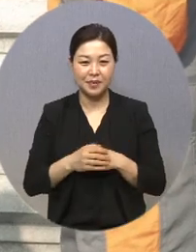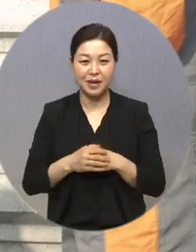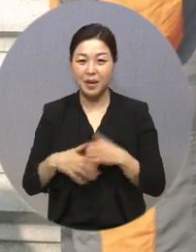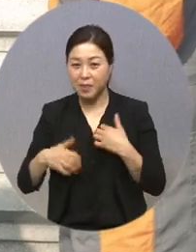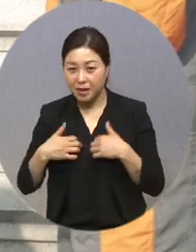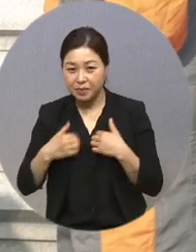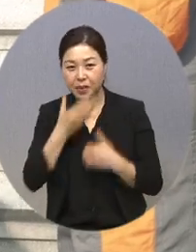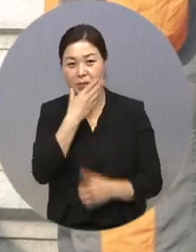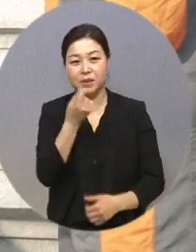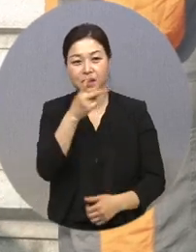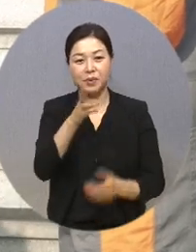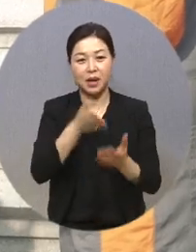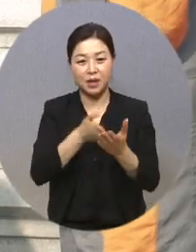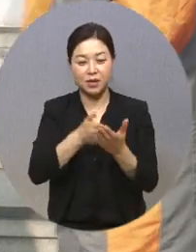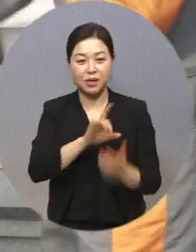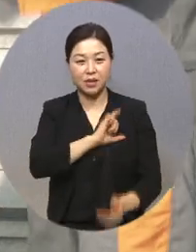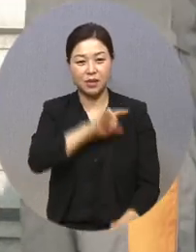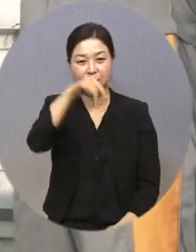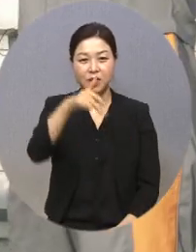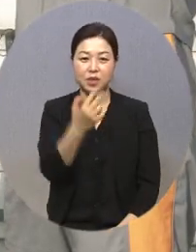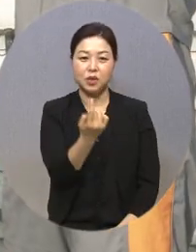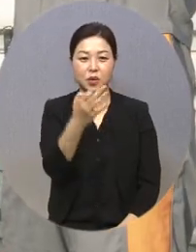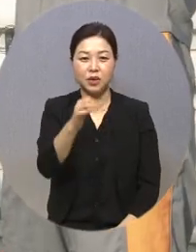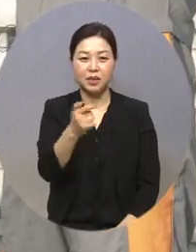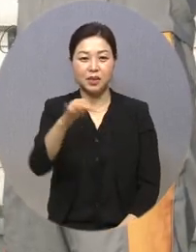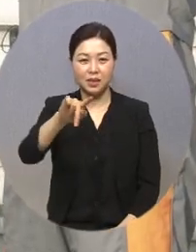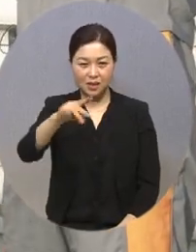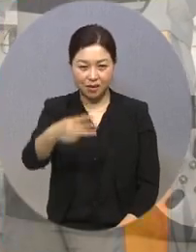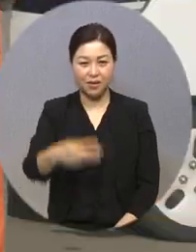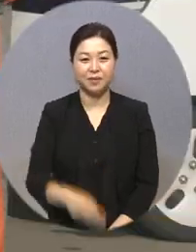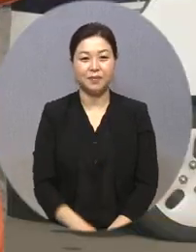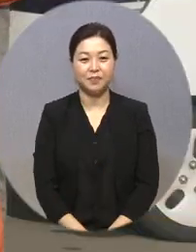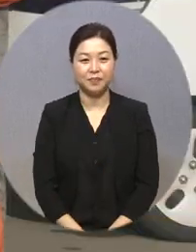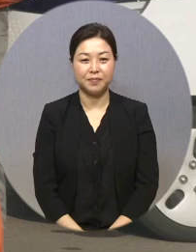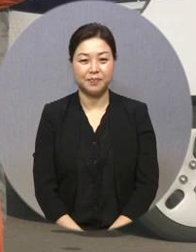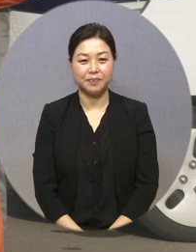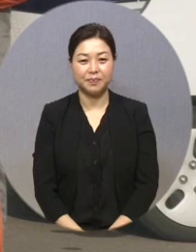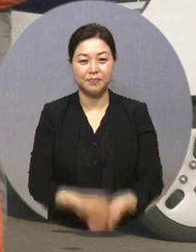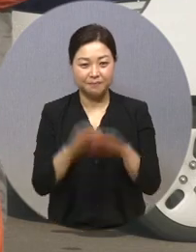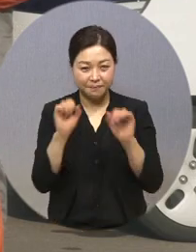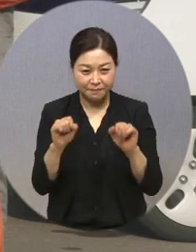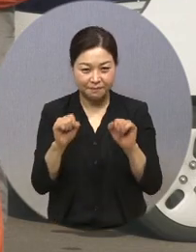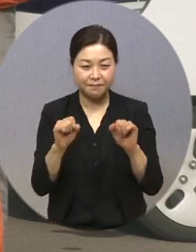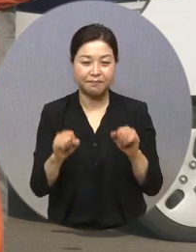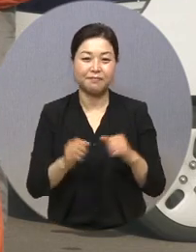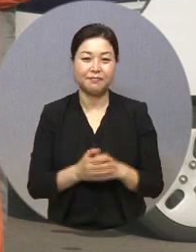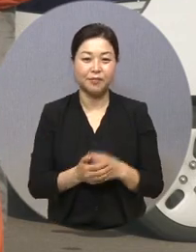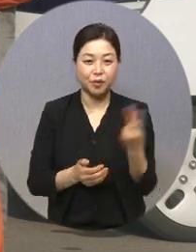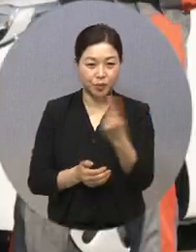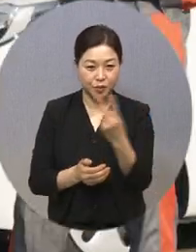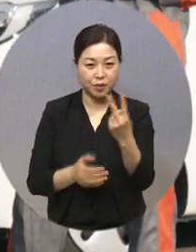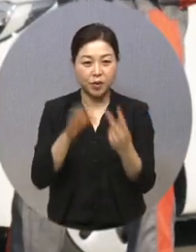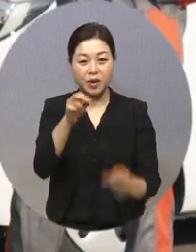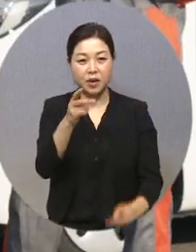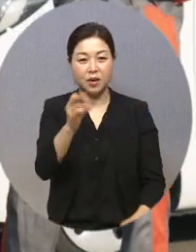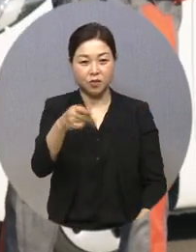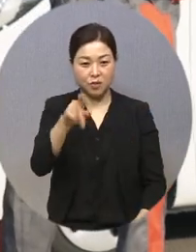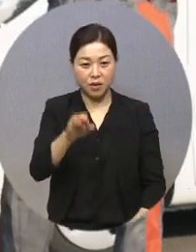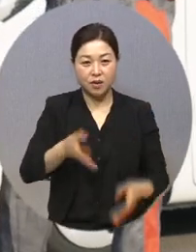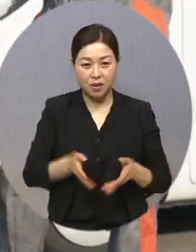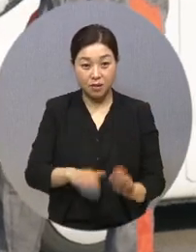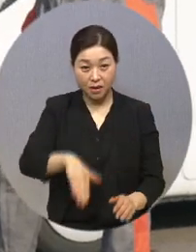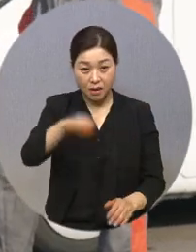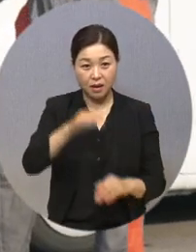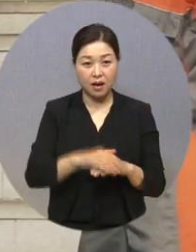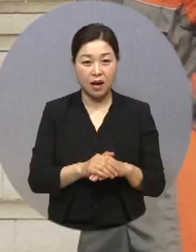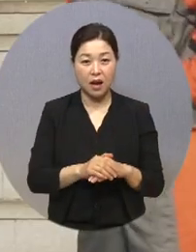반갑습니다. 복지TV 아나운서 조은설입니다. 안녕하세요. 반갑습니다. 반갑습니다. 두 분도 이제 영광 출신이신가요? 저희 대표님이